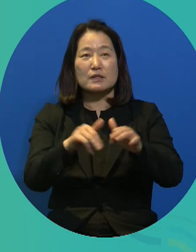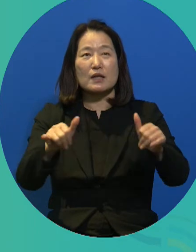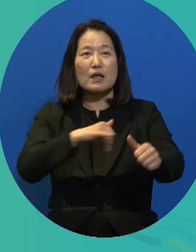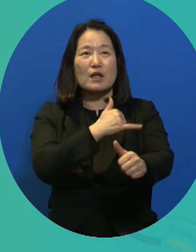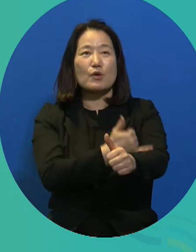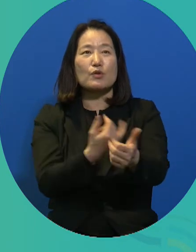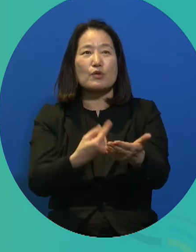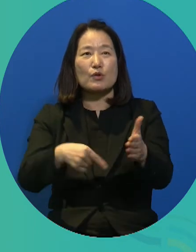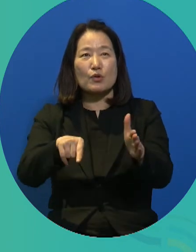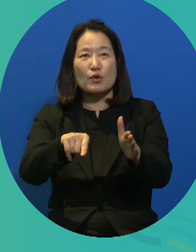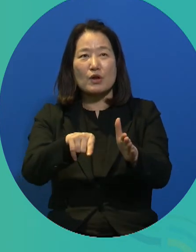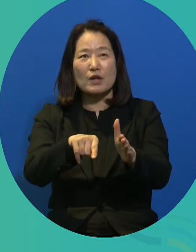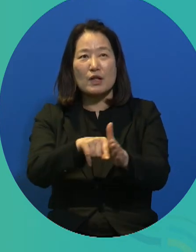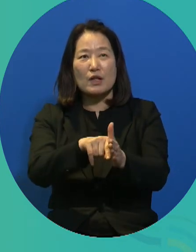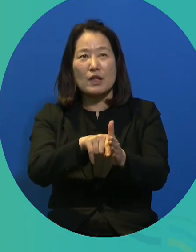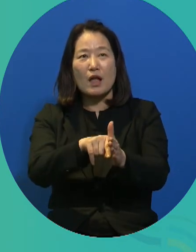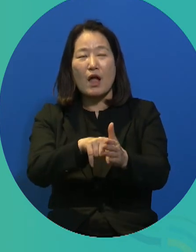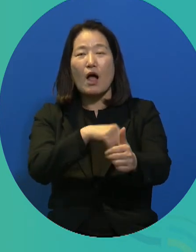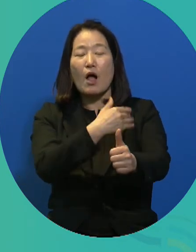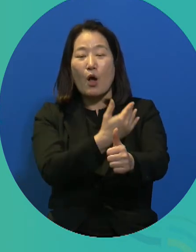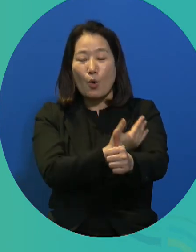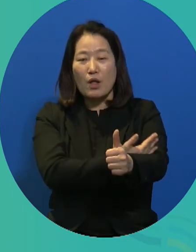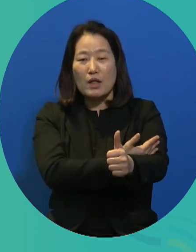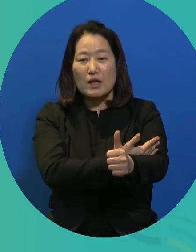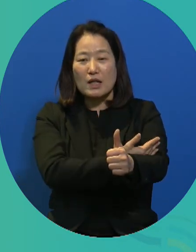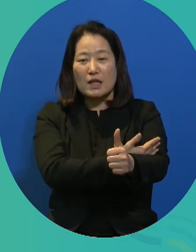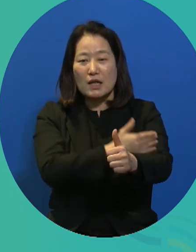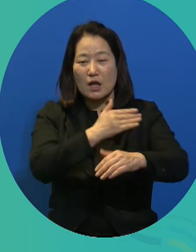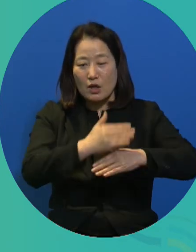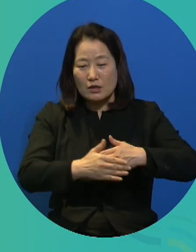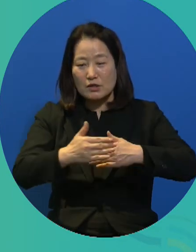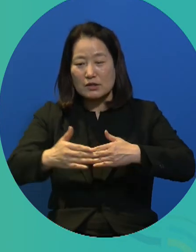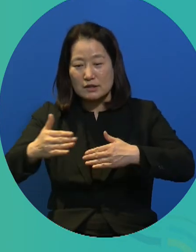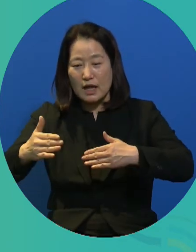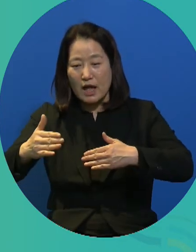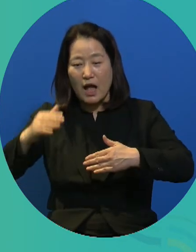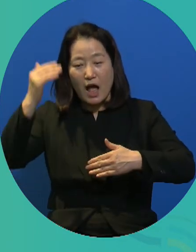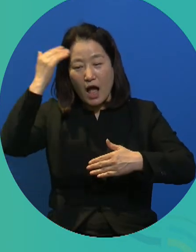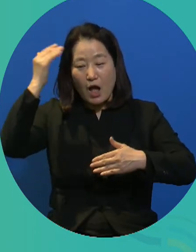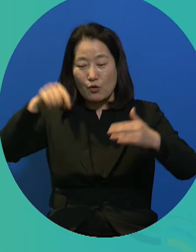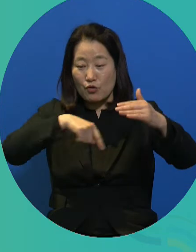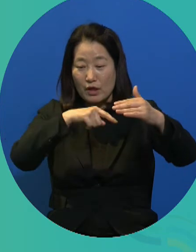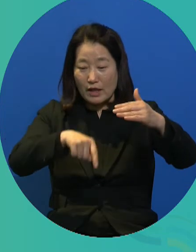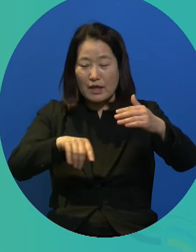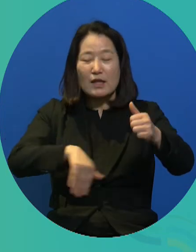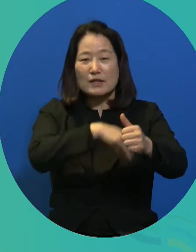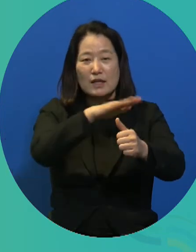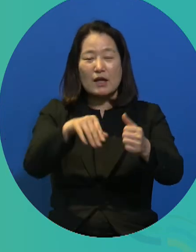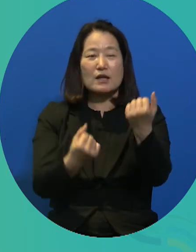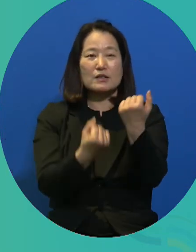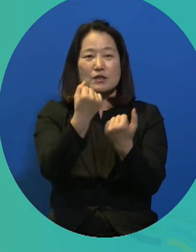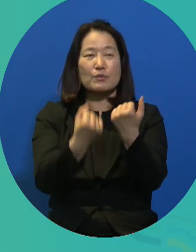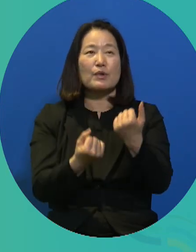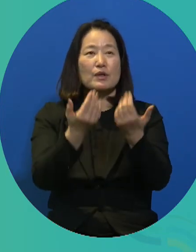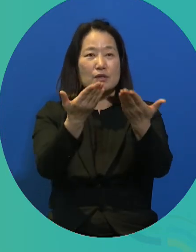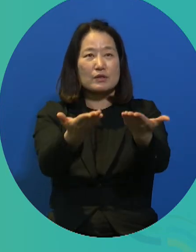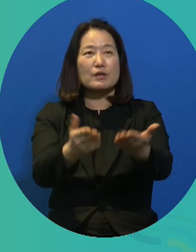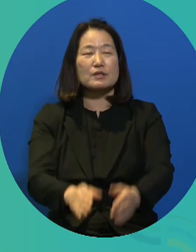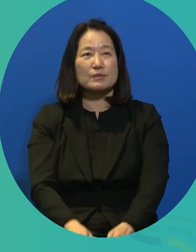위한 권리구제 절차를 일단 국내 절차부터 조금 살펴보면서 말씀을 드리려고 합니다.